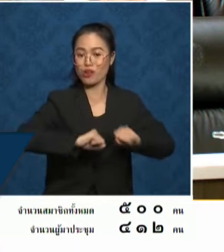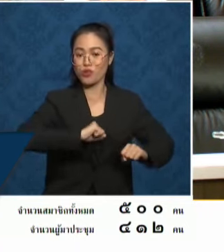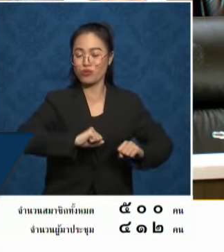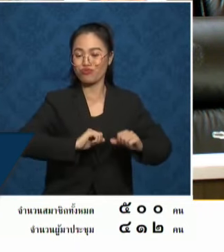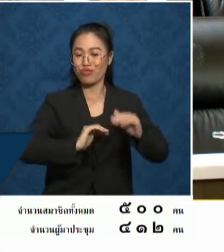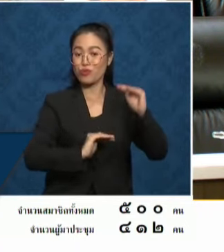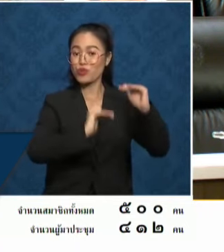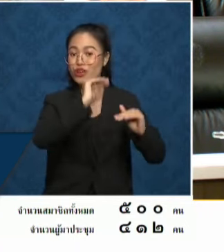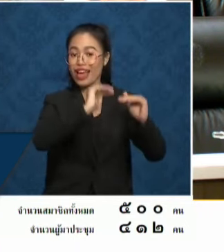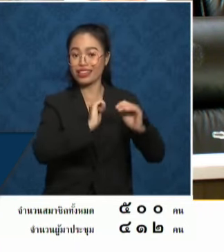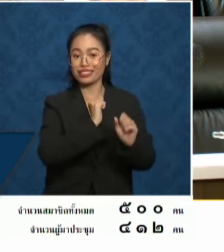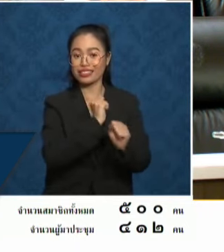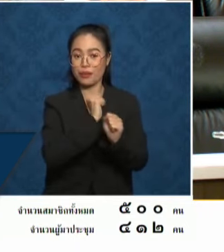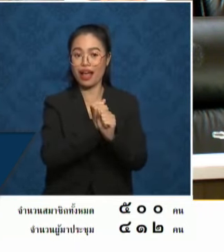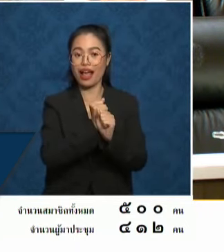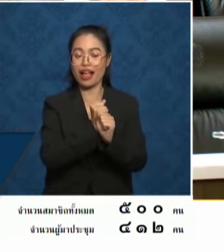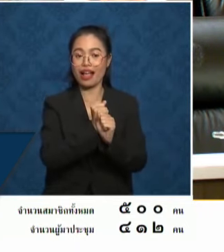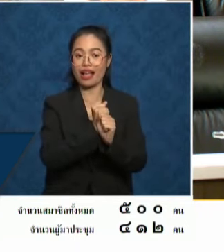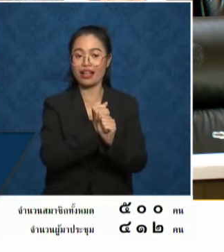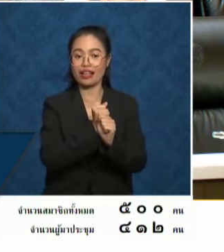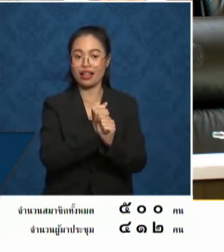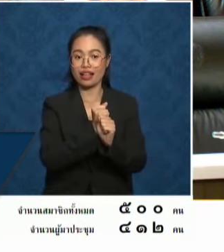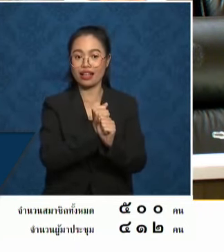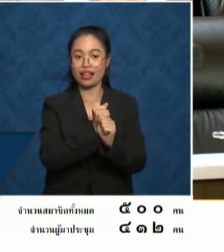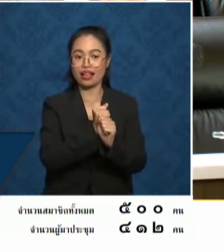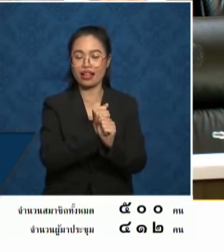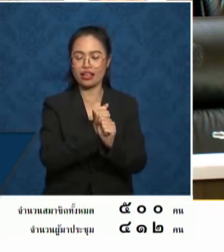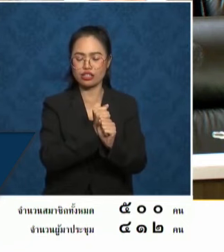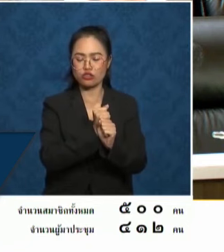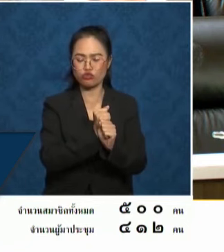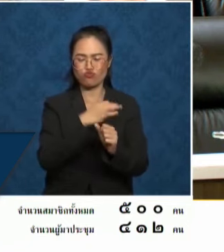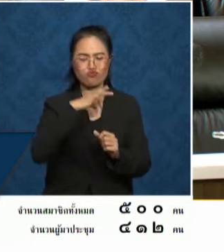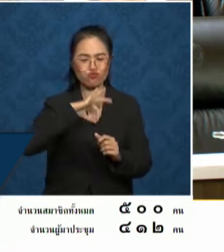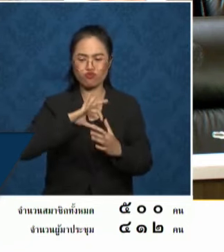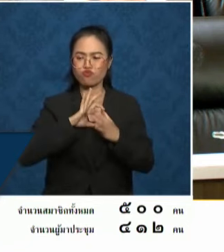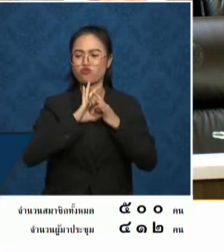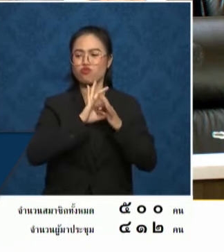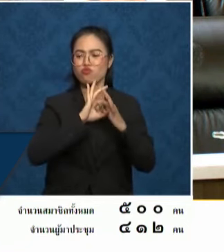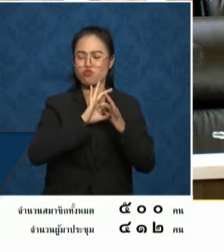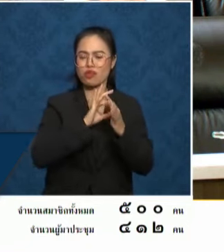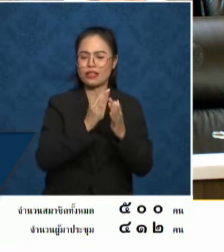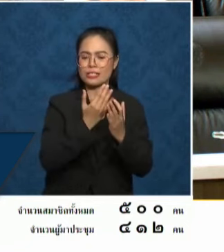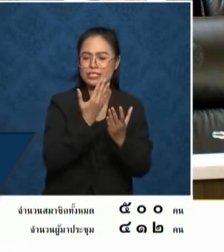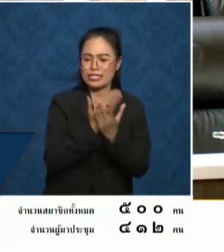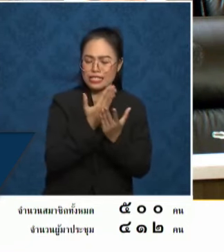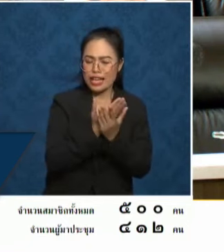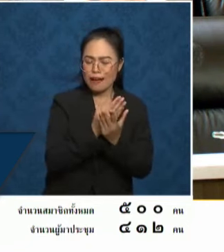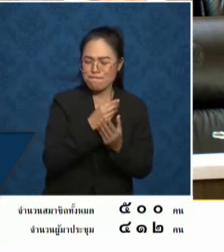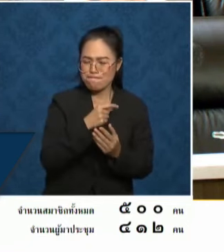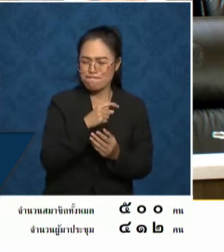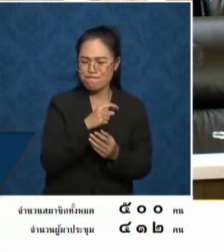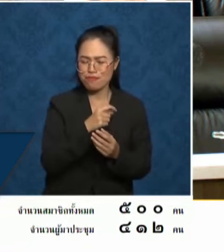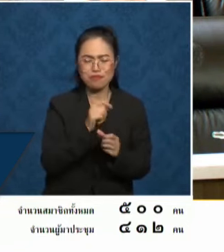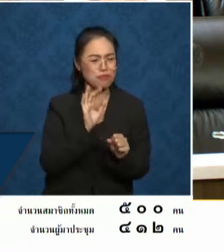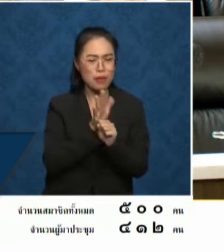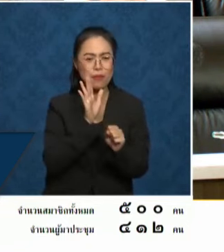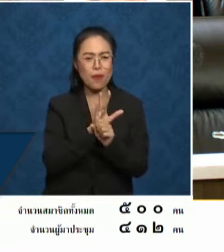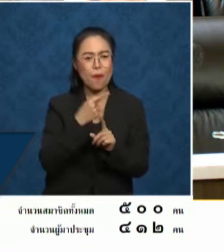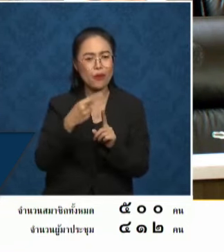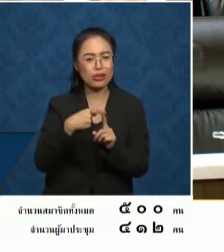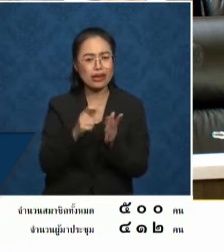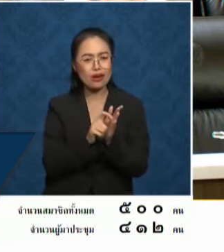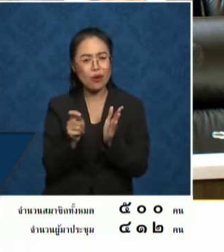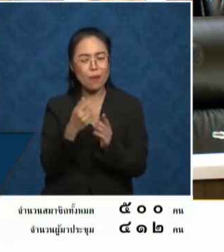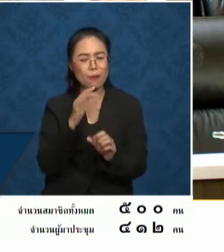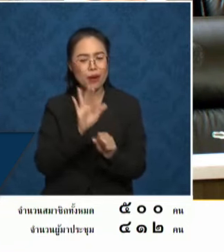เมื่อเราเป็นวัยทำงานค่ะเราจะได้ไม่ต้องมีการภวะพวงนะคะกับการที่จะต้องส่งเสียเงินให้คุณพ่อคุณแม่ให้